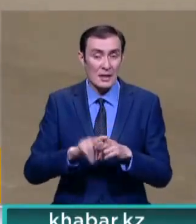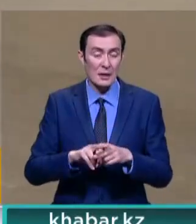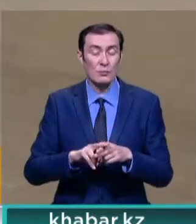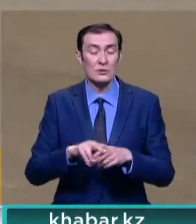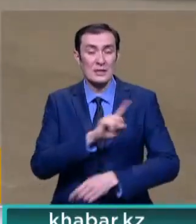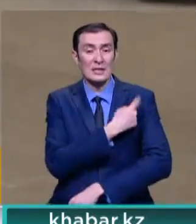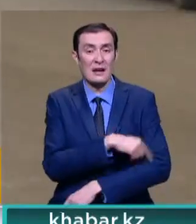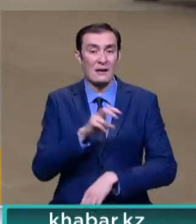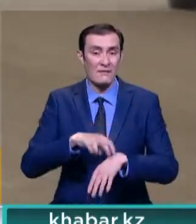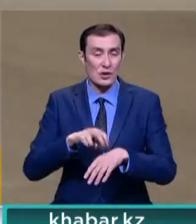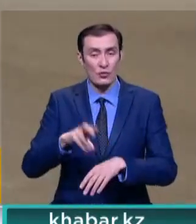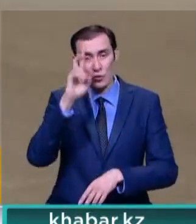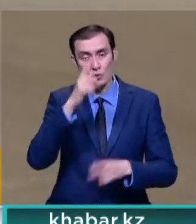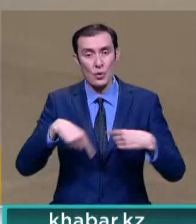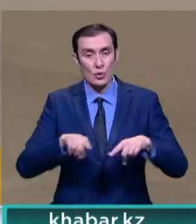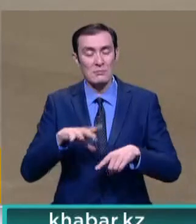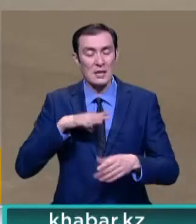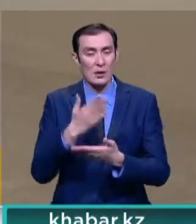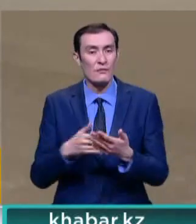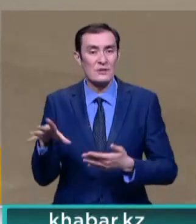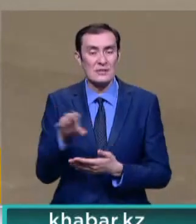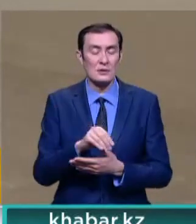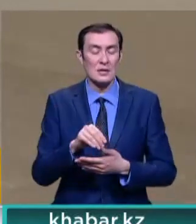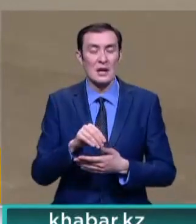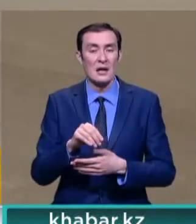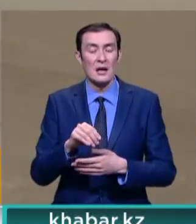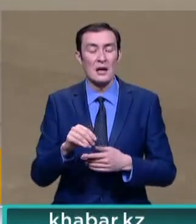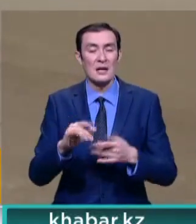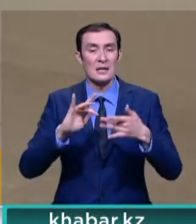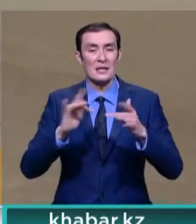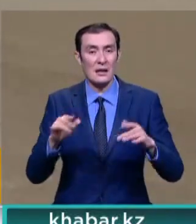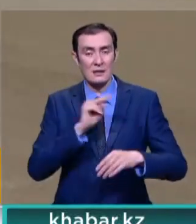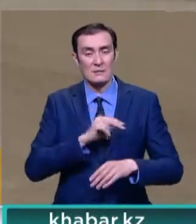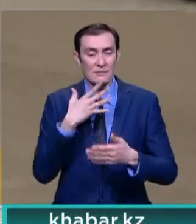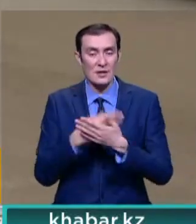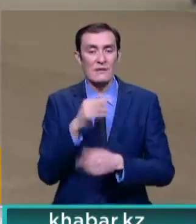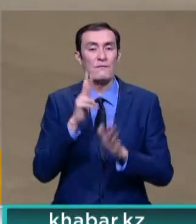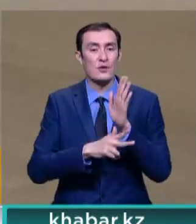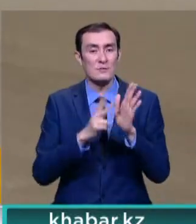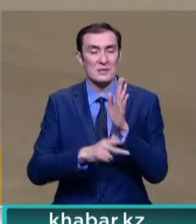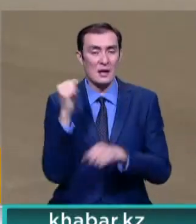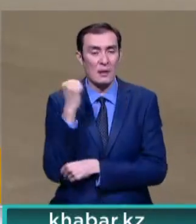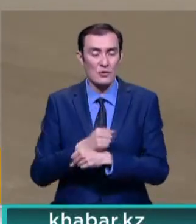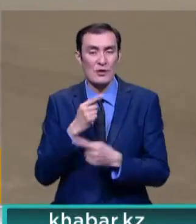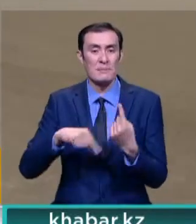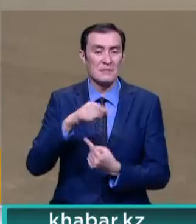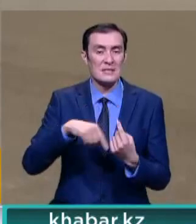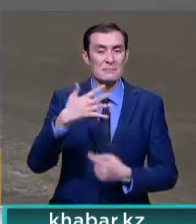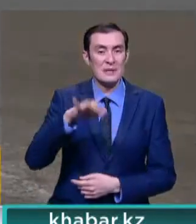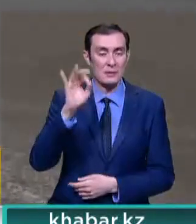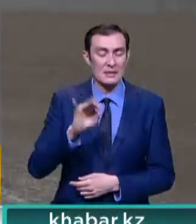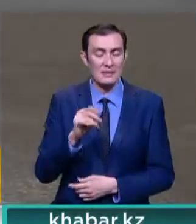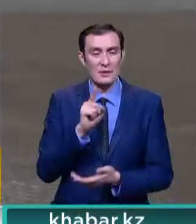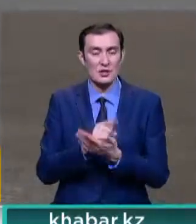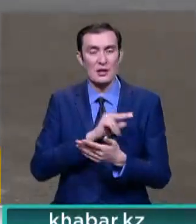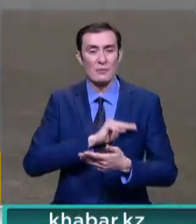санврача области госоргана было рекомендовано перевести на дистанционный режим работы 80% сотрудников, а бизнесу – 50%. Между